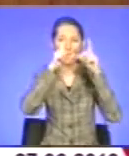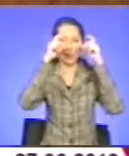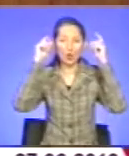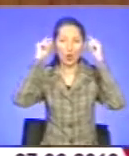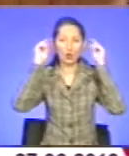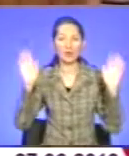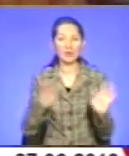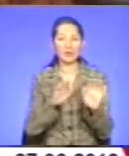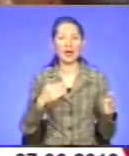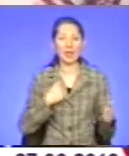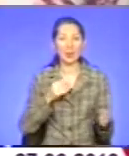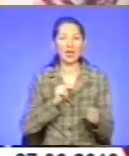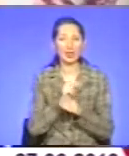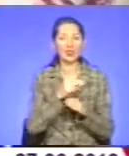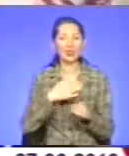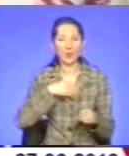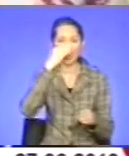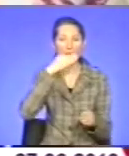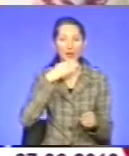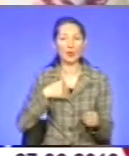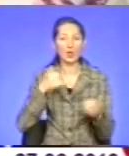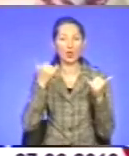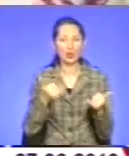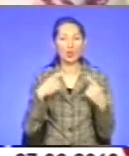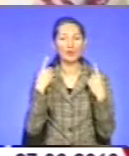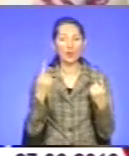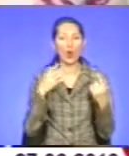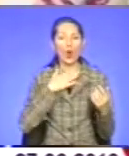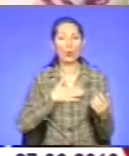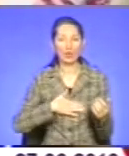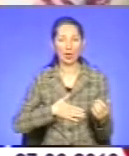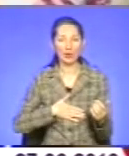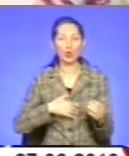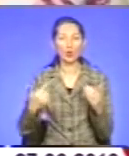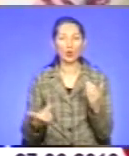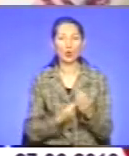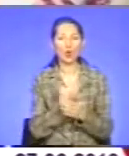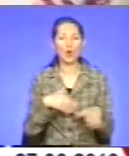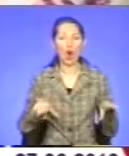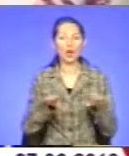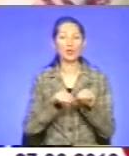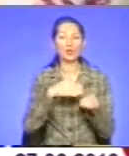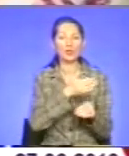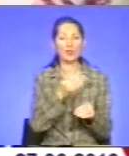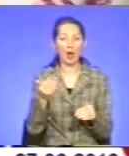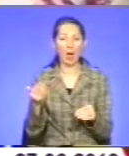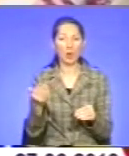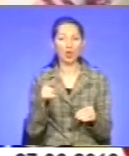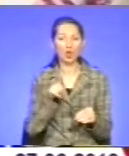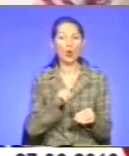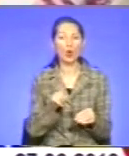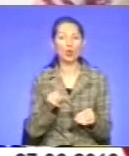Співати мене навчив мій тато. Я сьогодні з великою приємністю знов разом з вами, тому